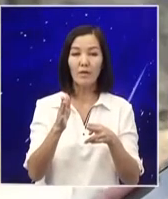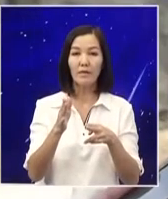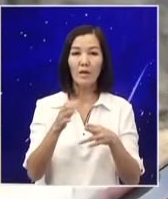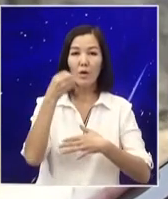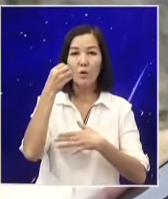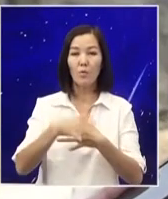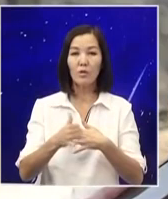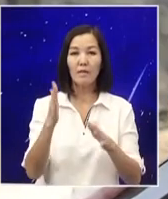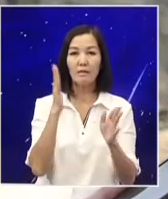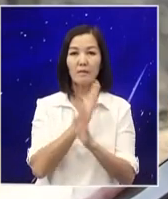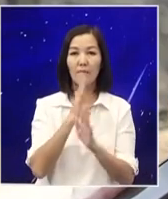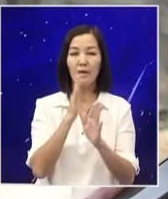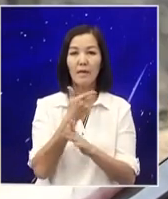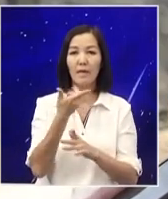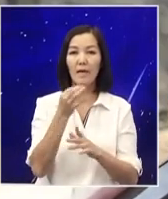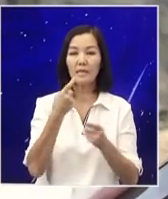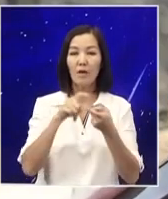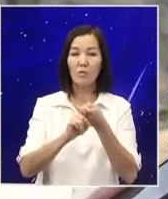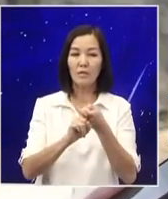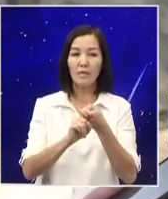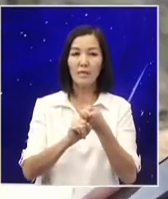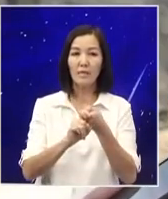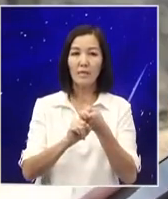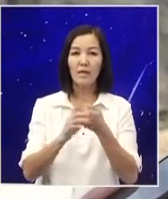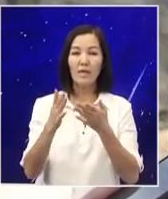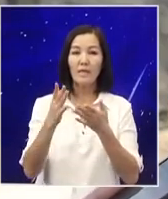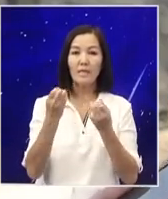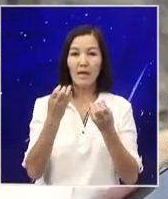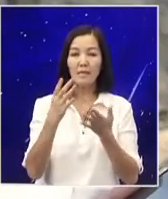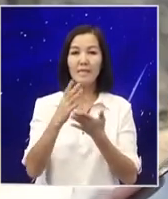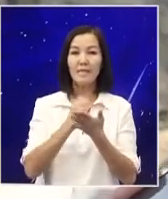орталықтан табиғи газбен жүреді. Оның сыртында резервте бізде